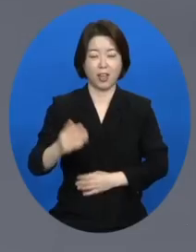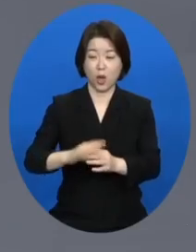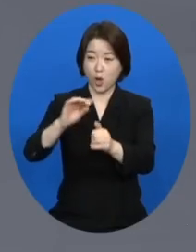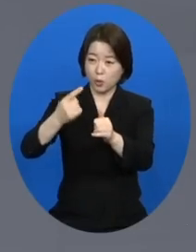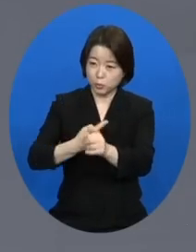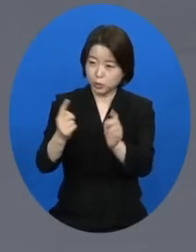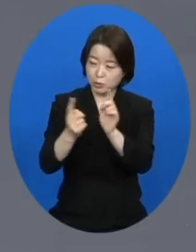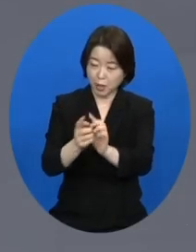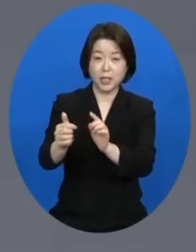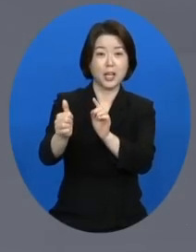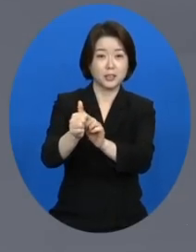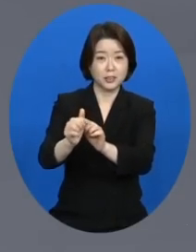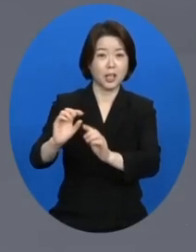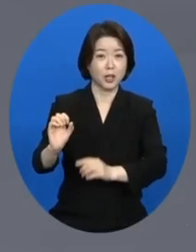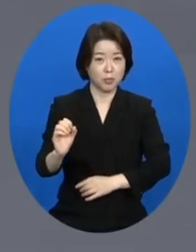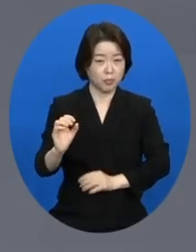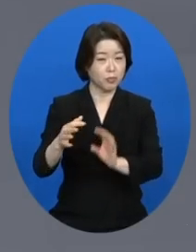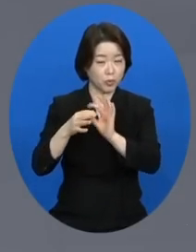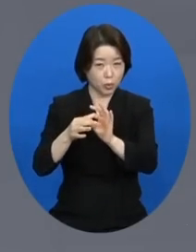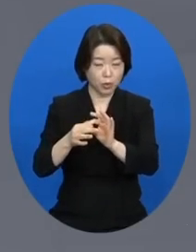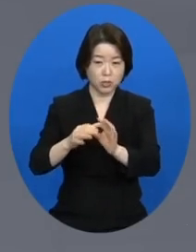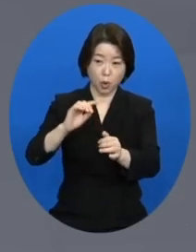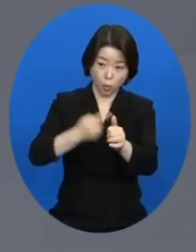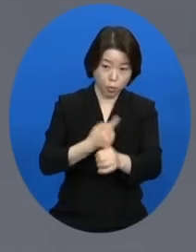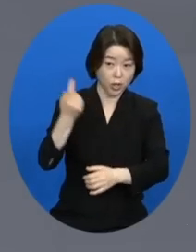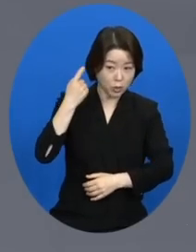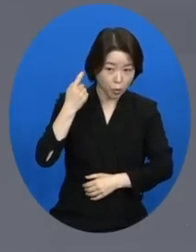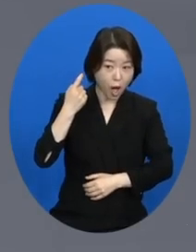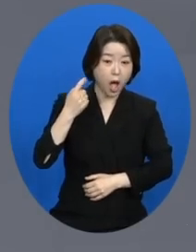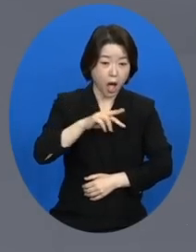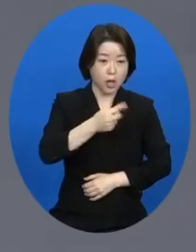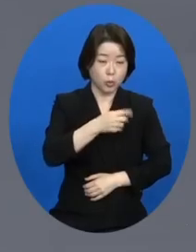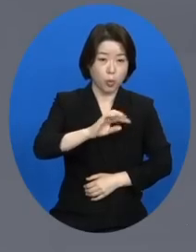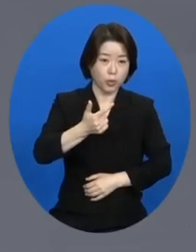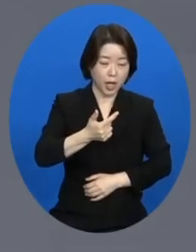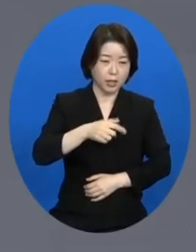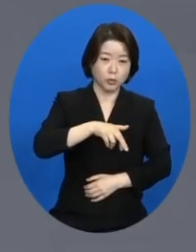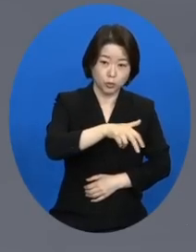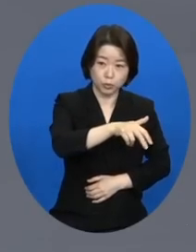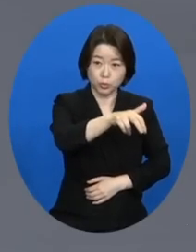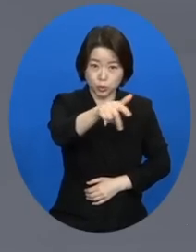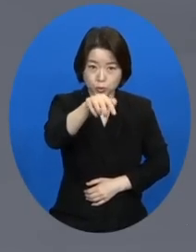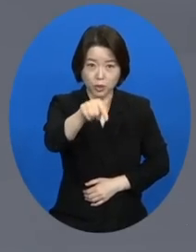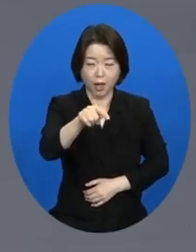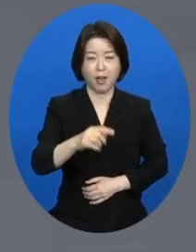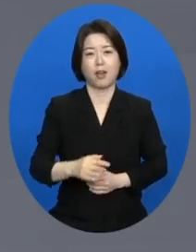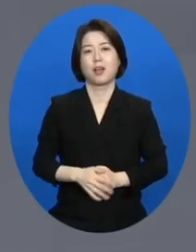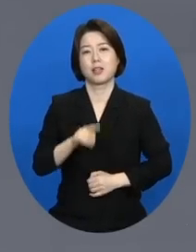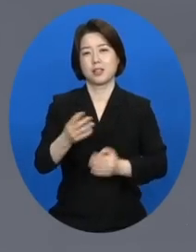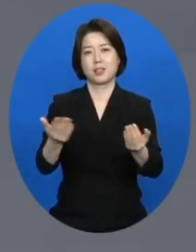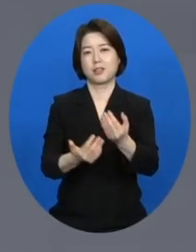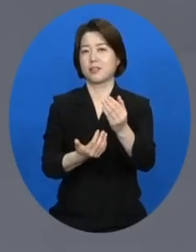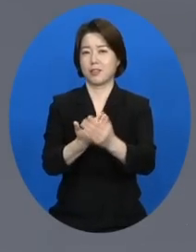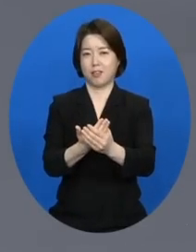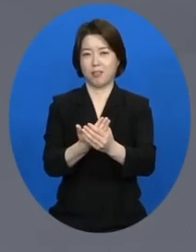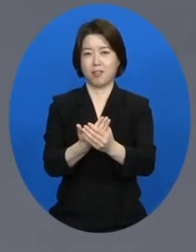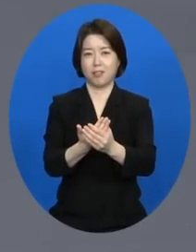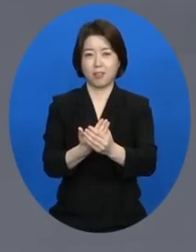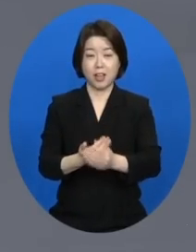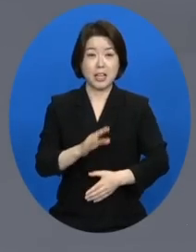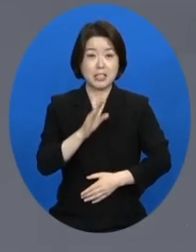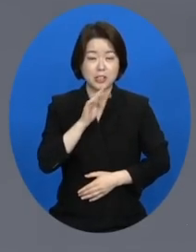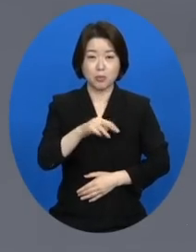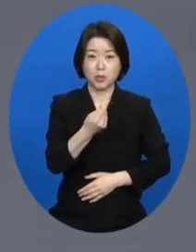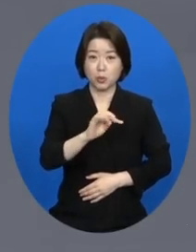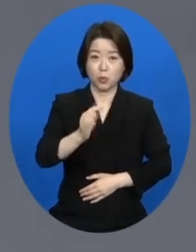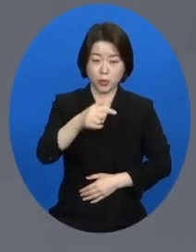사람을 통해서 우연히 들은 말을 듣고 정말 그 도단까지 가게 되어지는 그런 일이 여기서 펼쳐집니다. 정말 도단으로